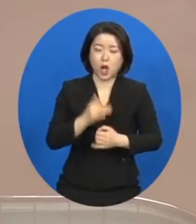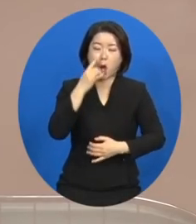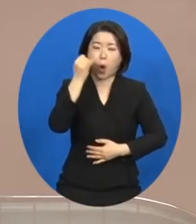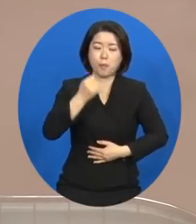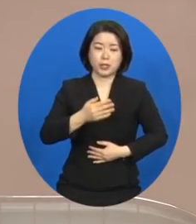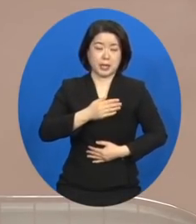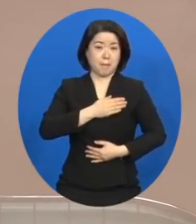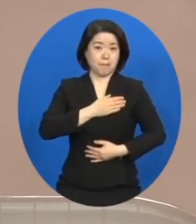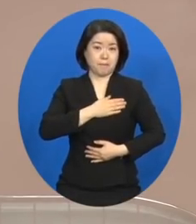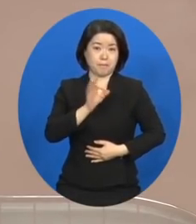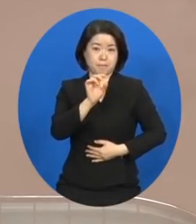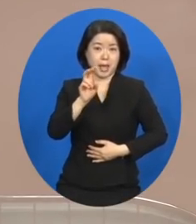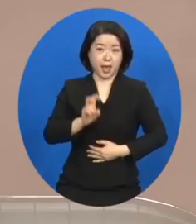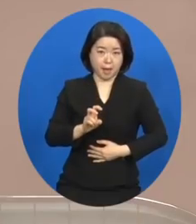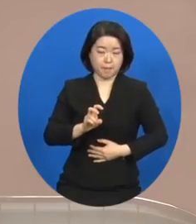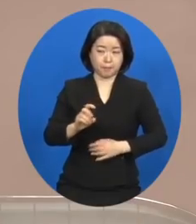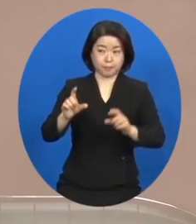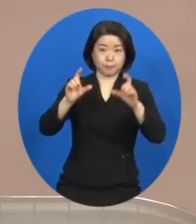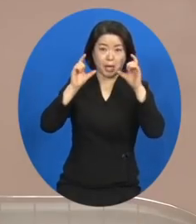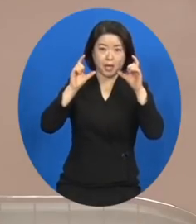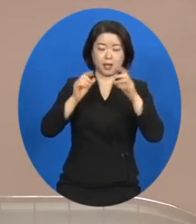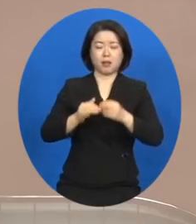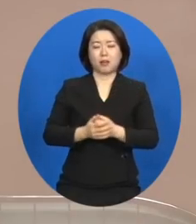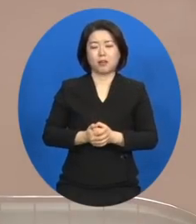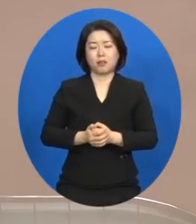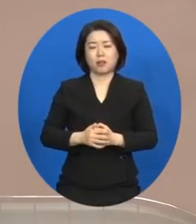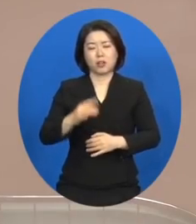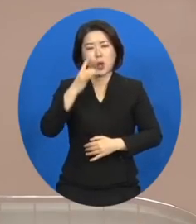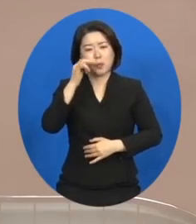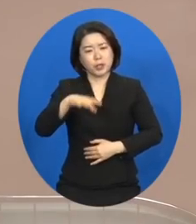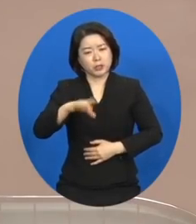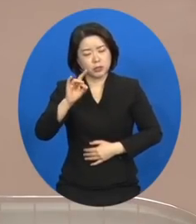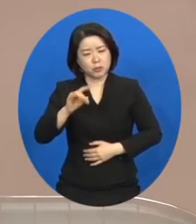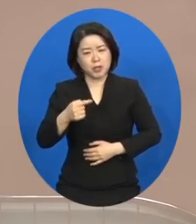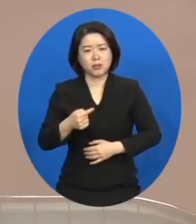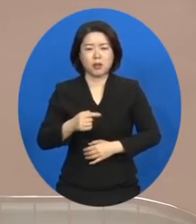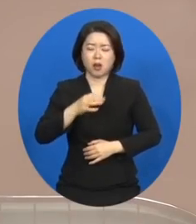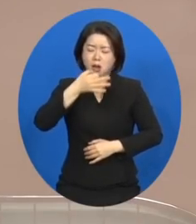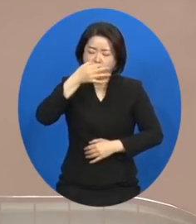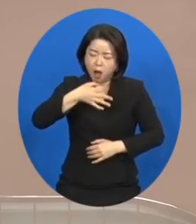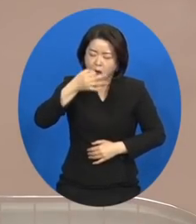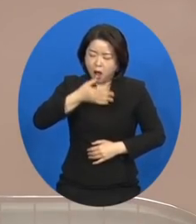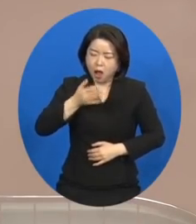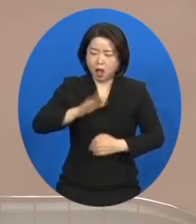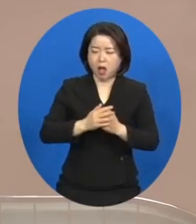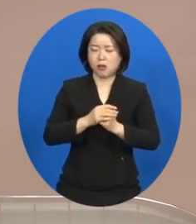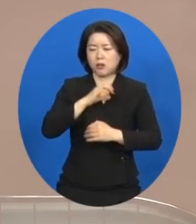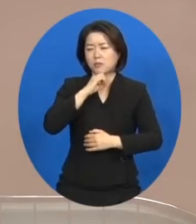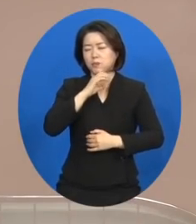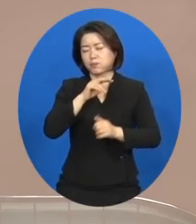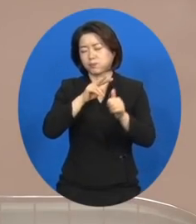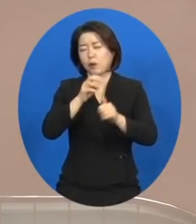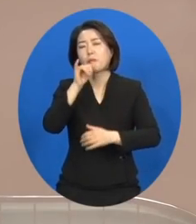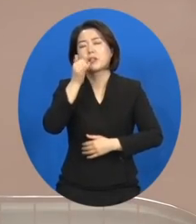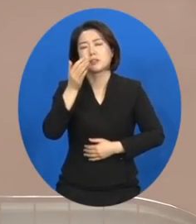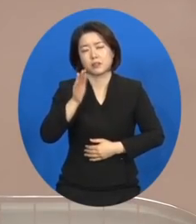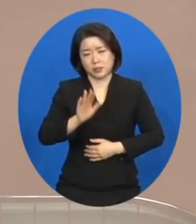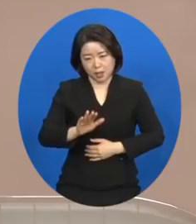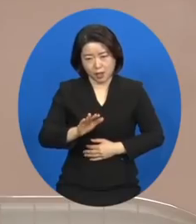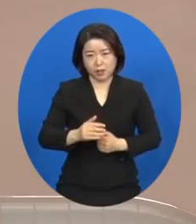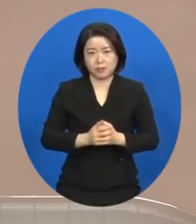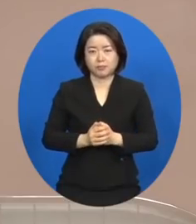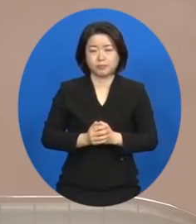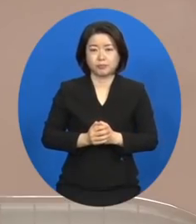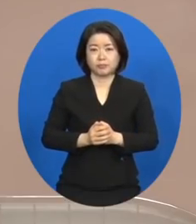폐암이 걸리셔서 처음에는 어머니가 이 상황을 잘 이렇게 받아들이지 못하시고 원망도 하셨다고 해요. 그러다가